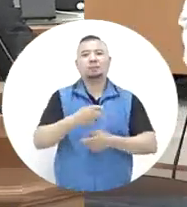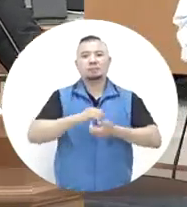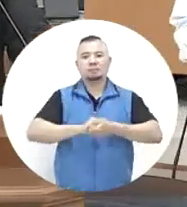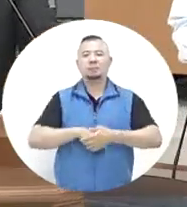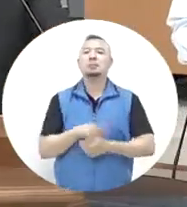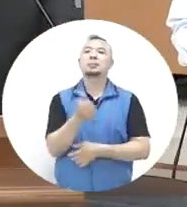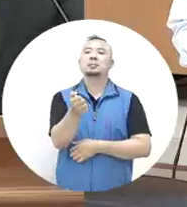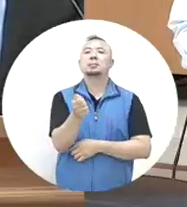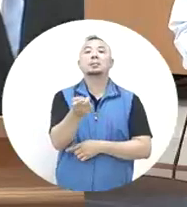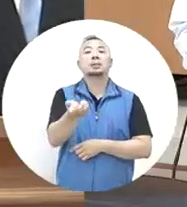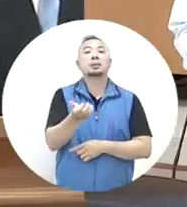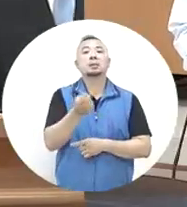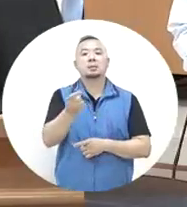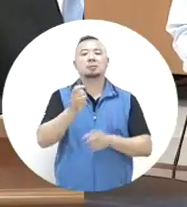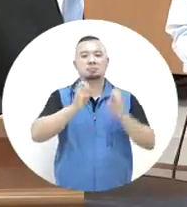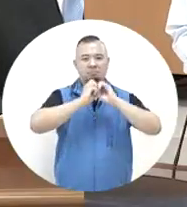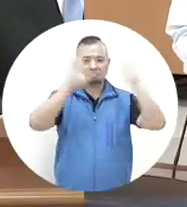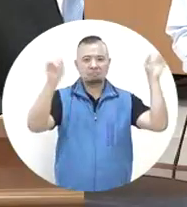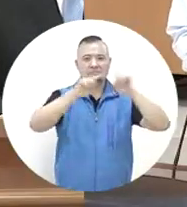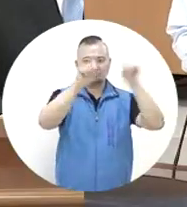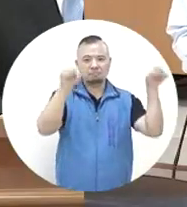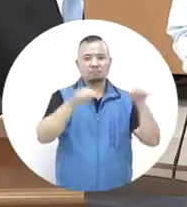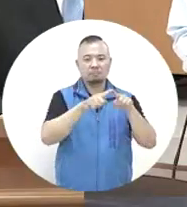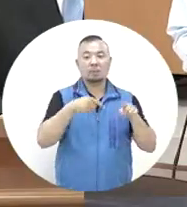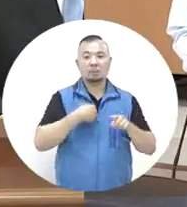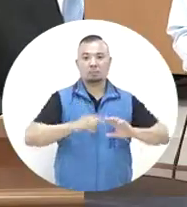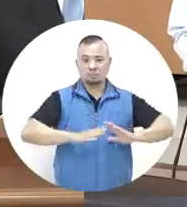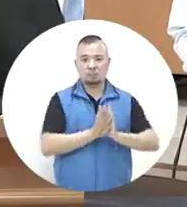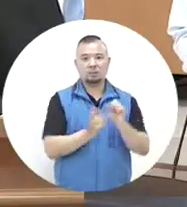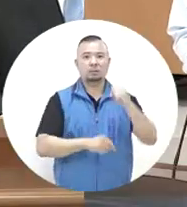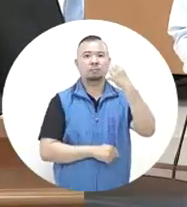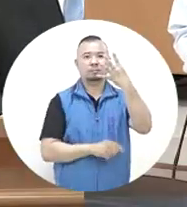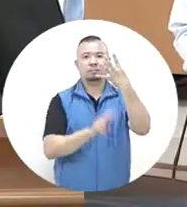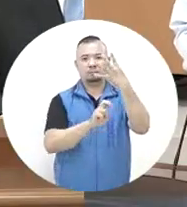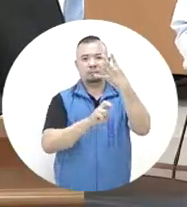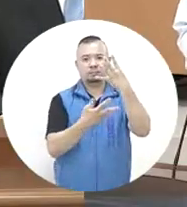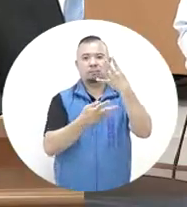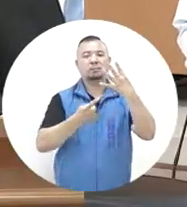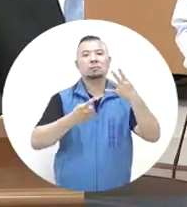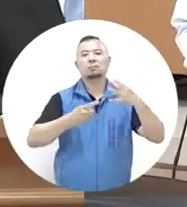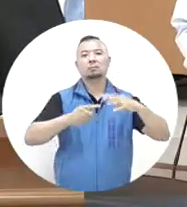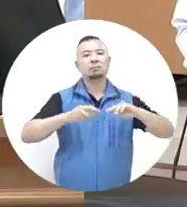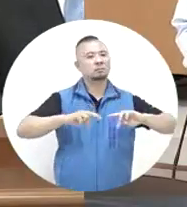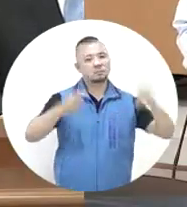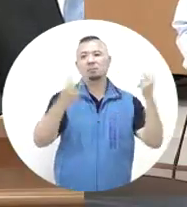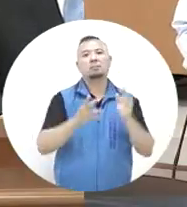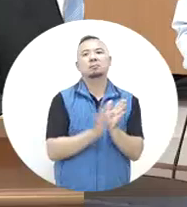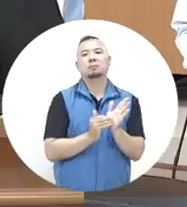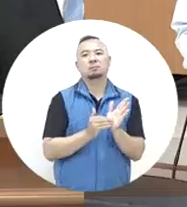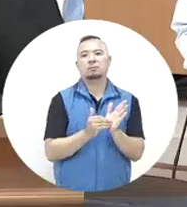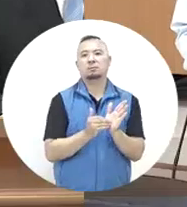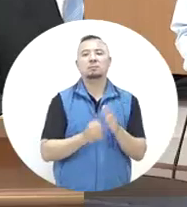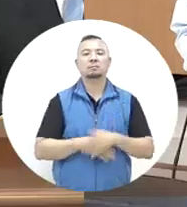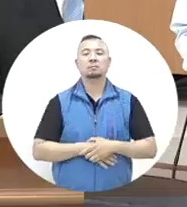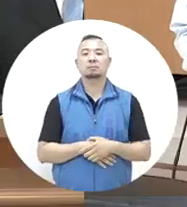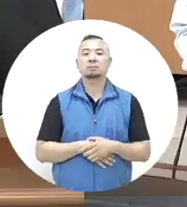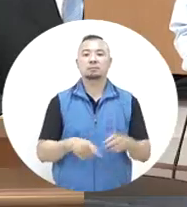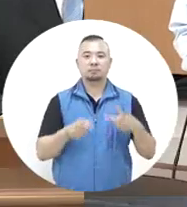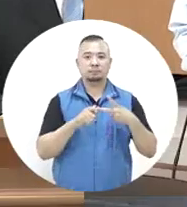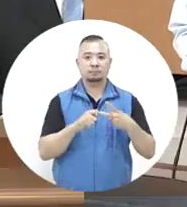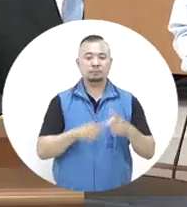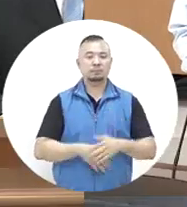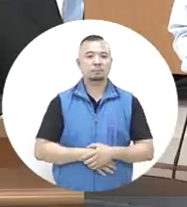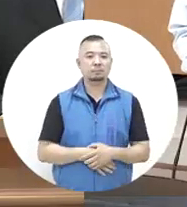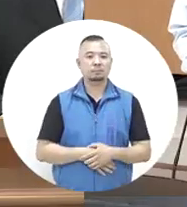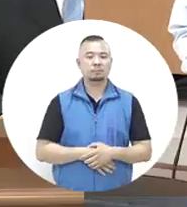告示的部分，也谢谢议员告知，马上我们后来在4月28号已经更正完成。甚至网站也把它更正完成。这个议员提到，就是说当初原本的